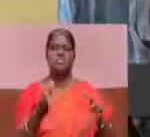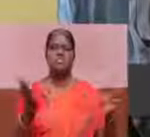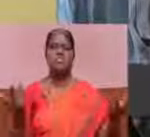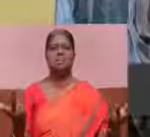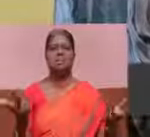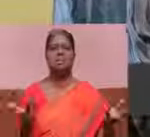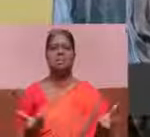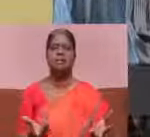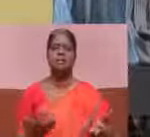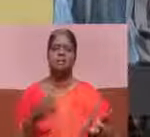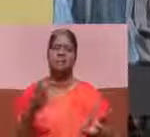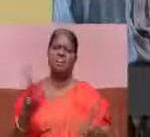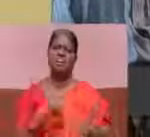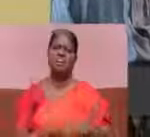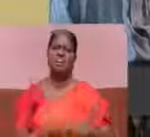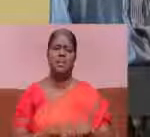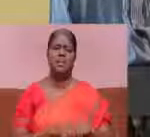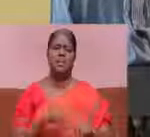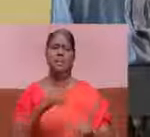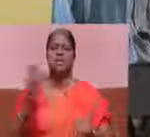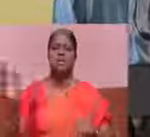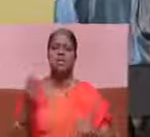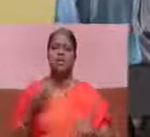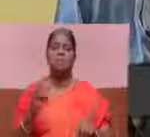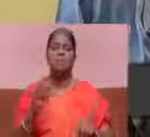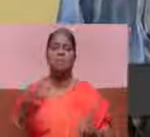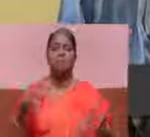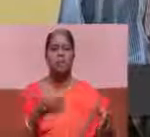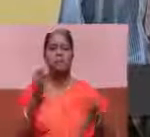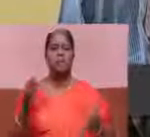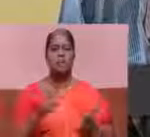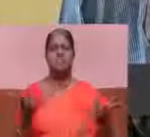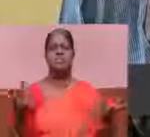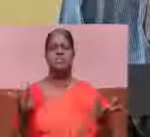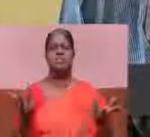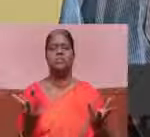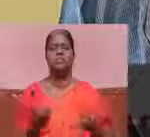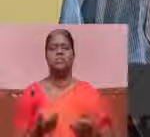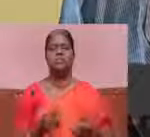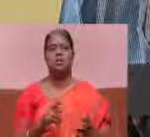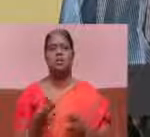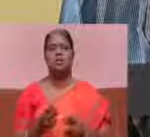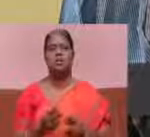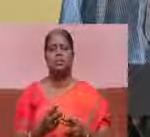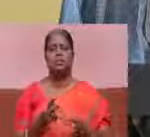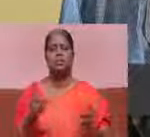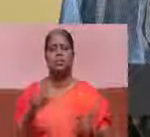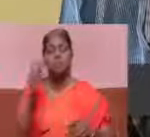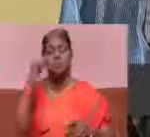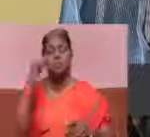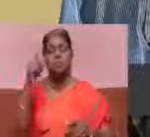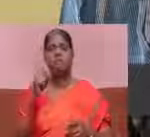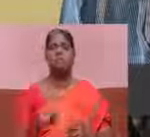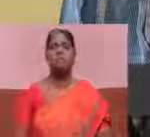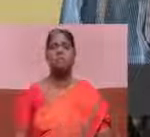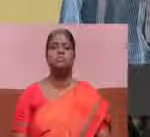உரிய வசதிகள் இல்லாத காரணத்தினால் பெரும்பாலான நேரங்களில் இவர்களால் வாக்குச்சாவடி வரை கூட செல்லவே முடிவதில்லை, அல்லது